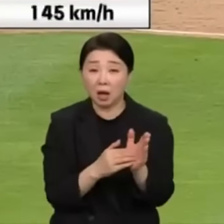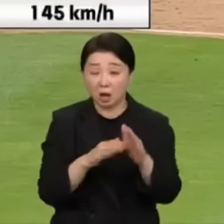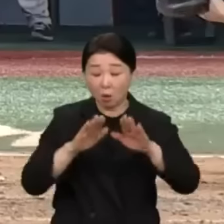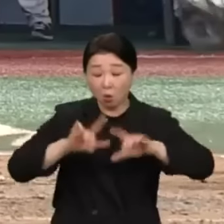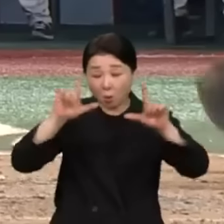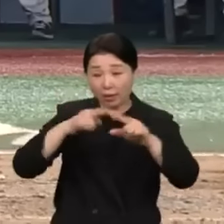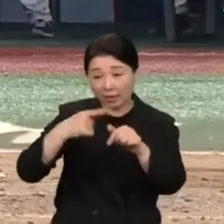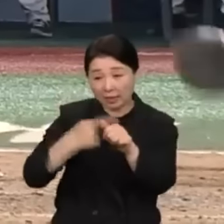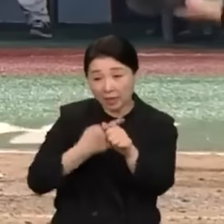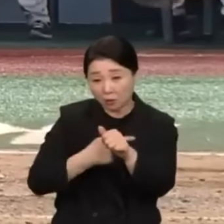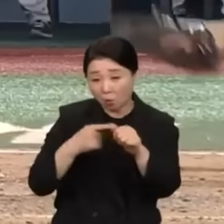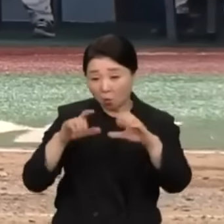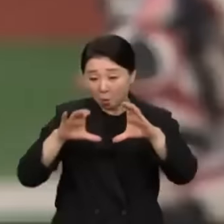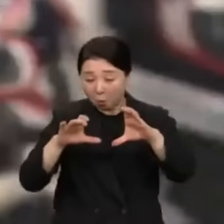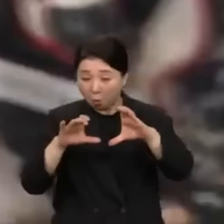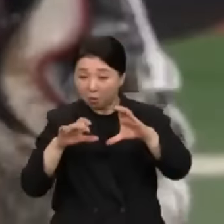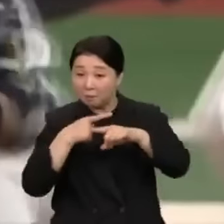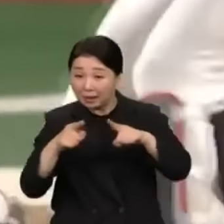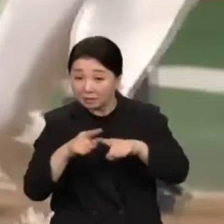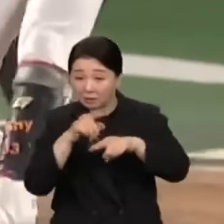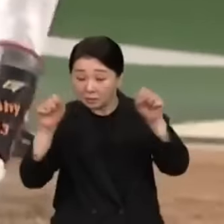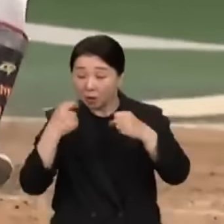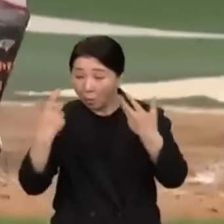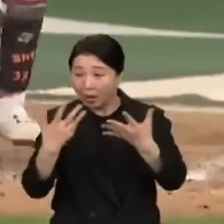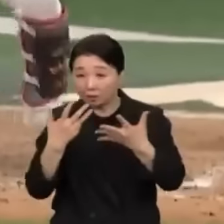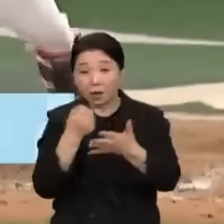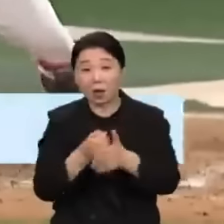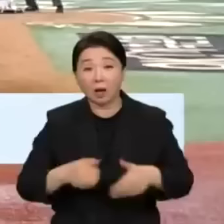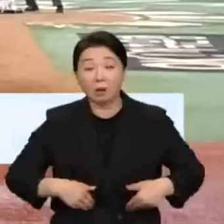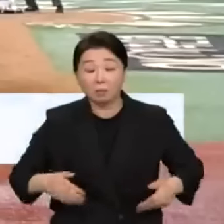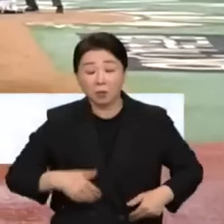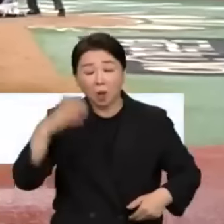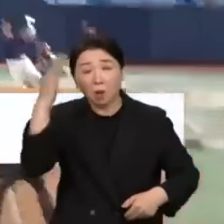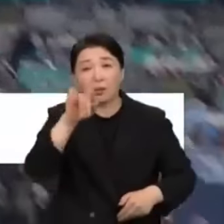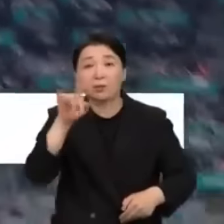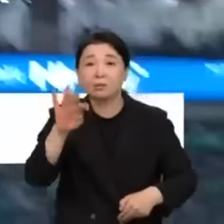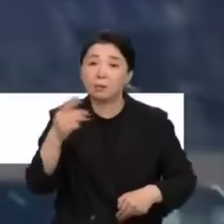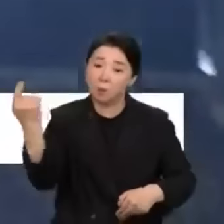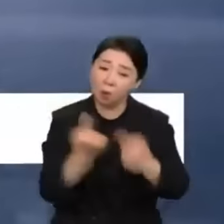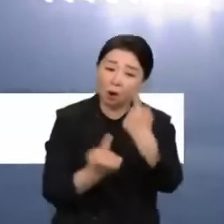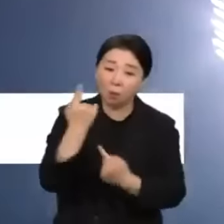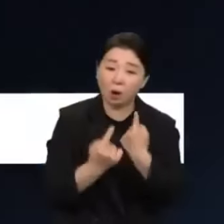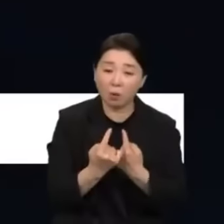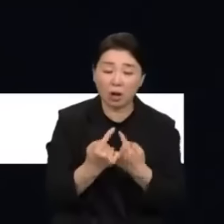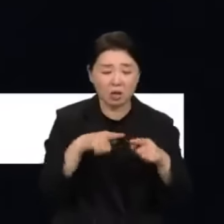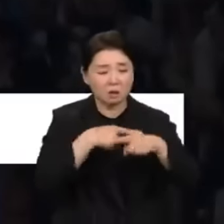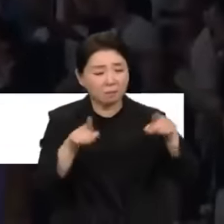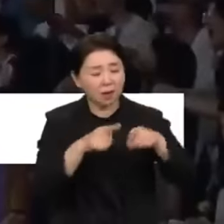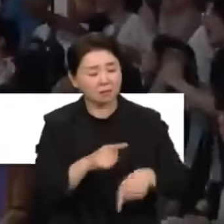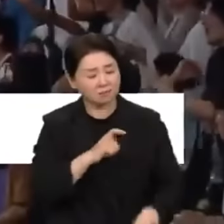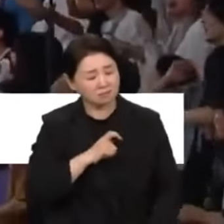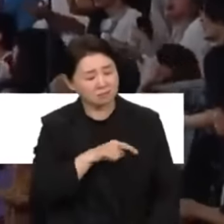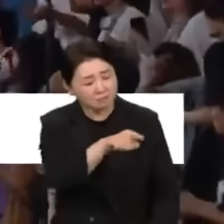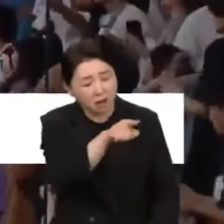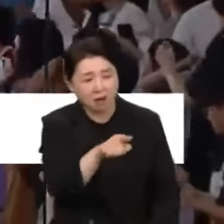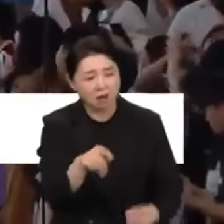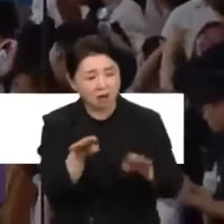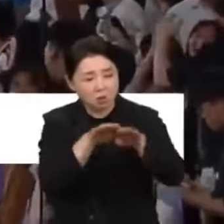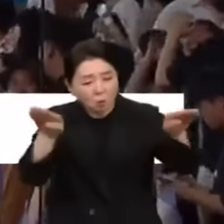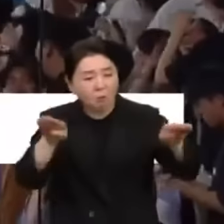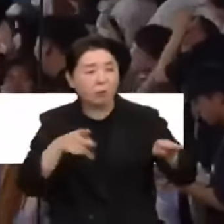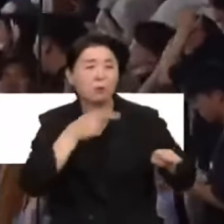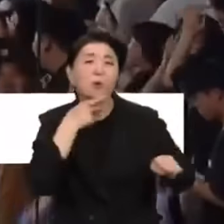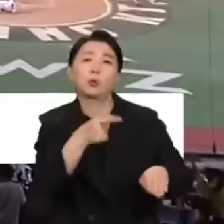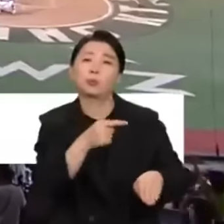시스템을 도입하며 정확성을 강조하고 평균 관중 1만 명 시대를 열었지만 판정 시비 속에 공정성 논의가 끊이지 않는